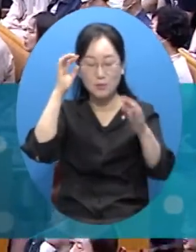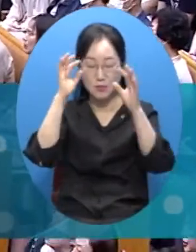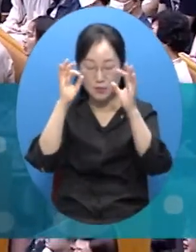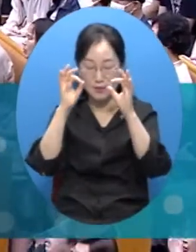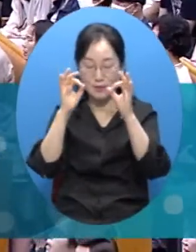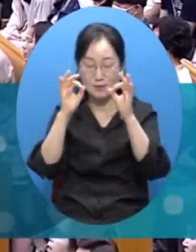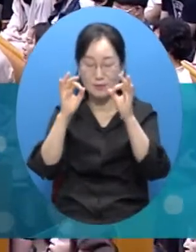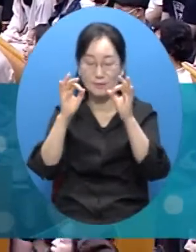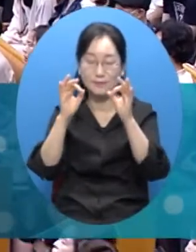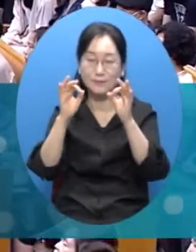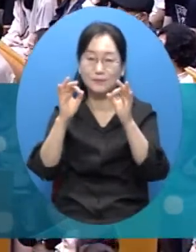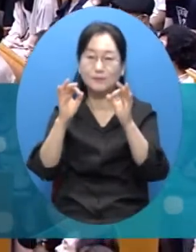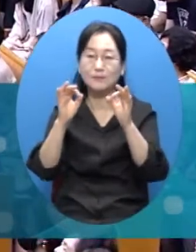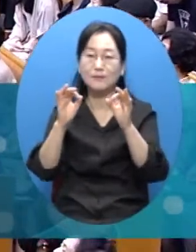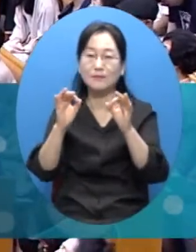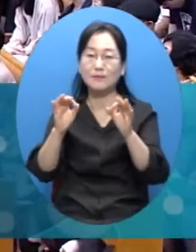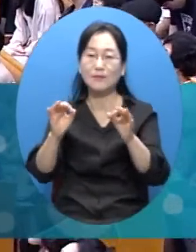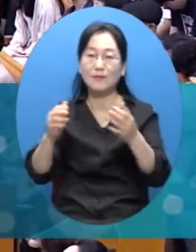생각해보네